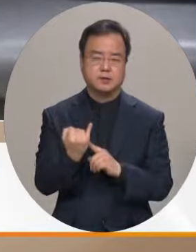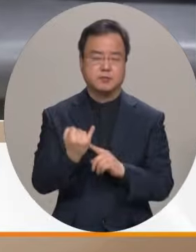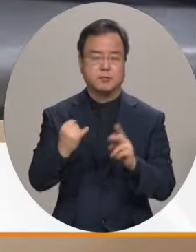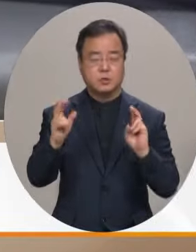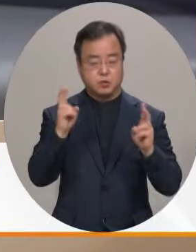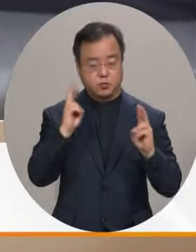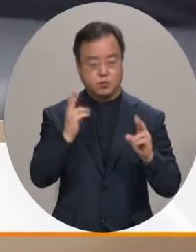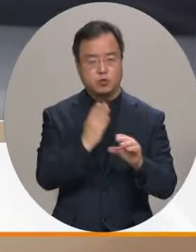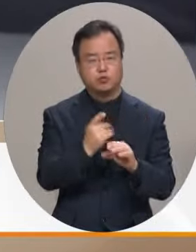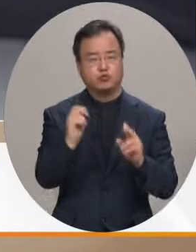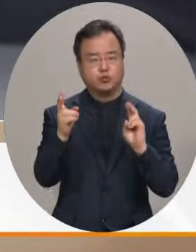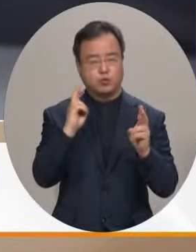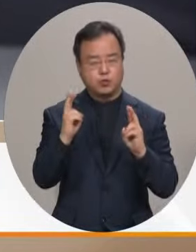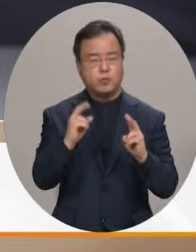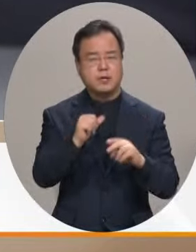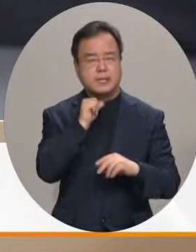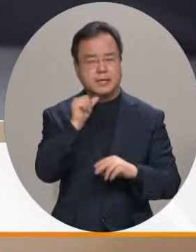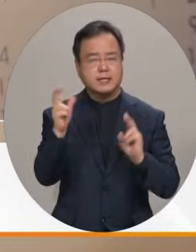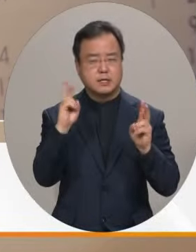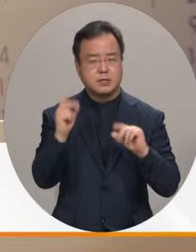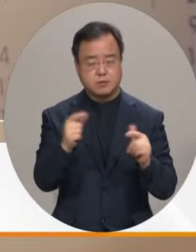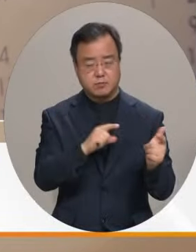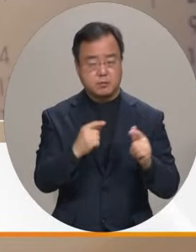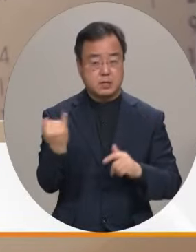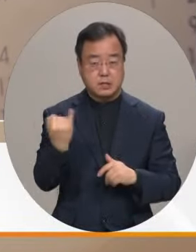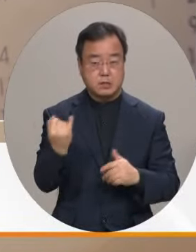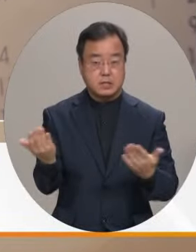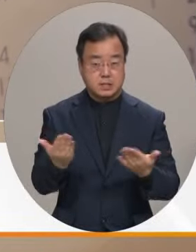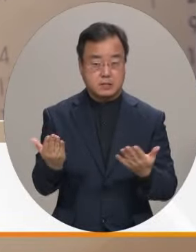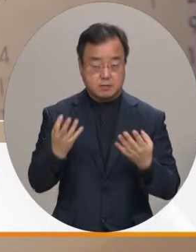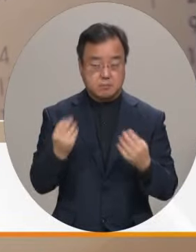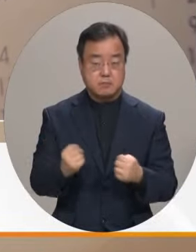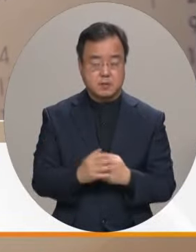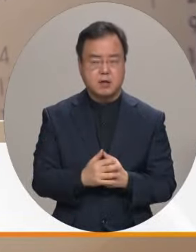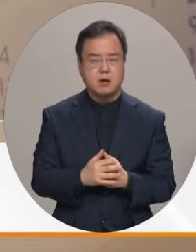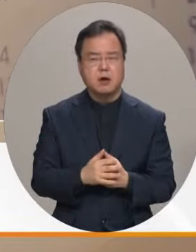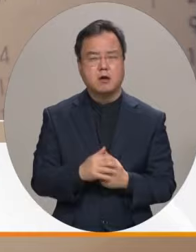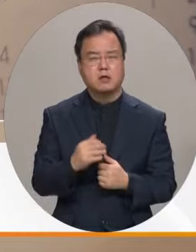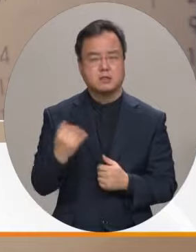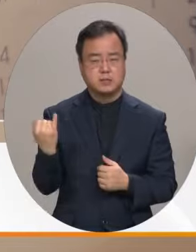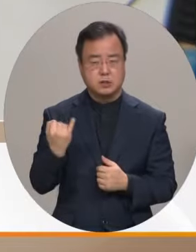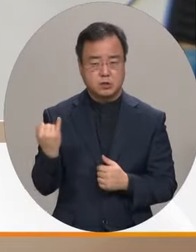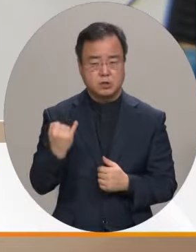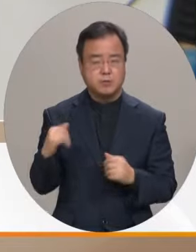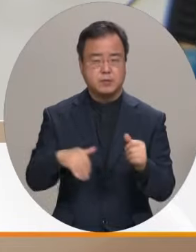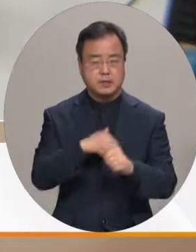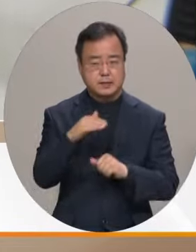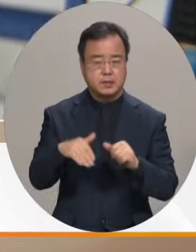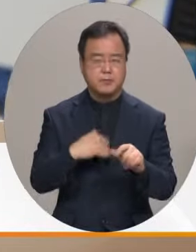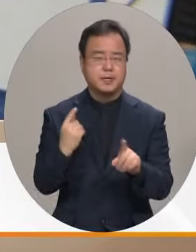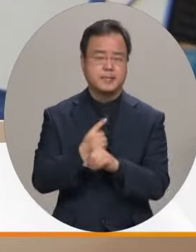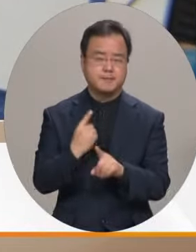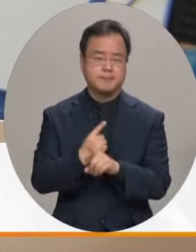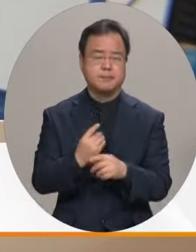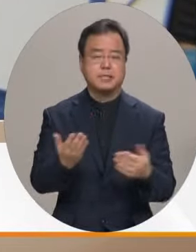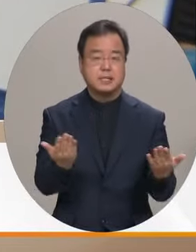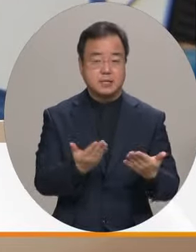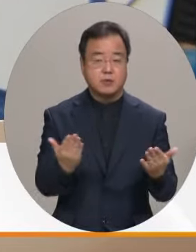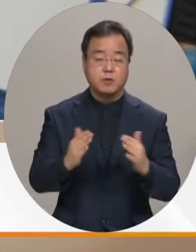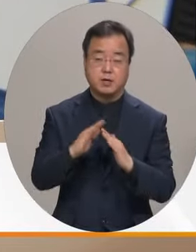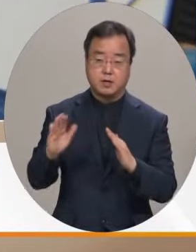중소 기업과 영세 기업에 많이 어 종사하고 있는데요 이러한 격차를 해소해서 일가족 양립 제도를